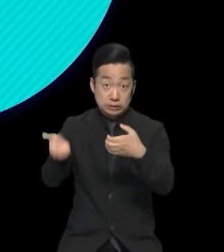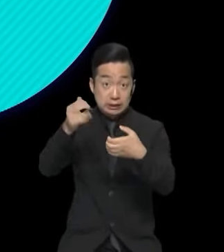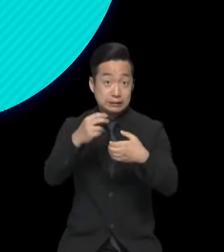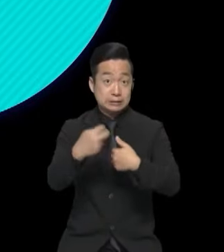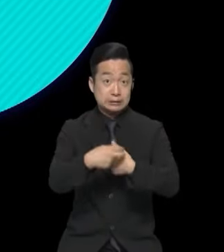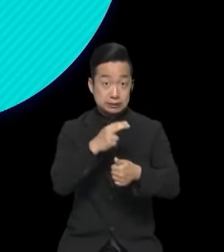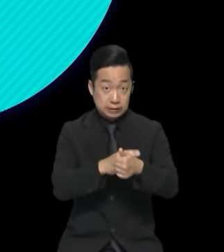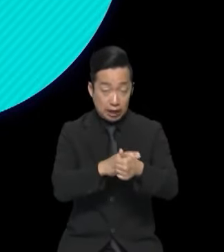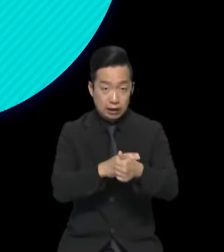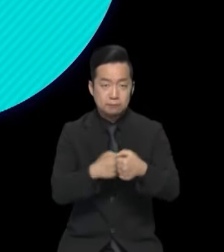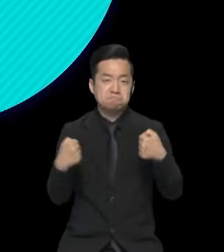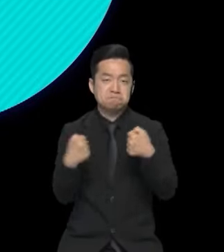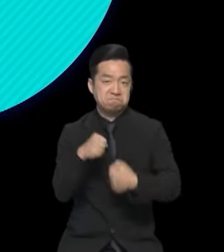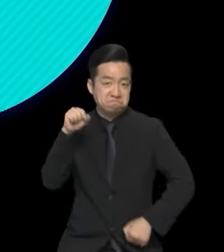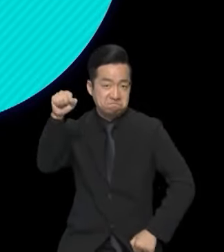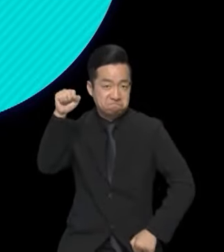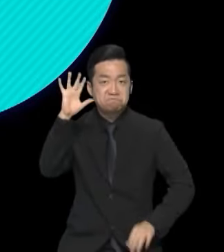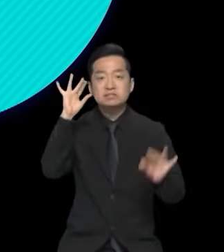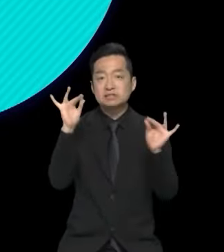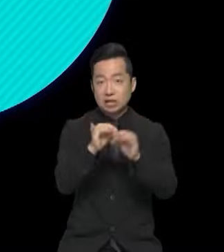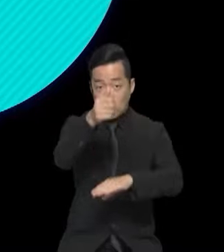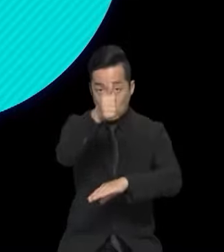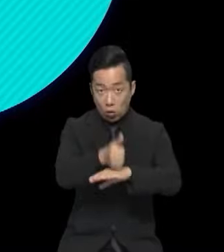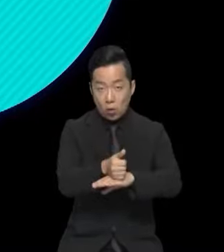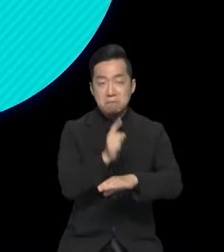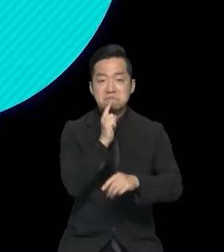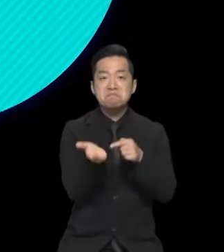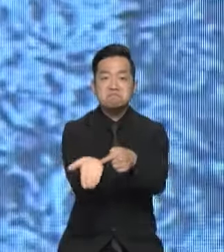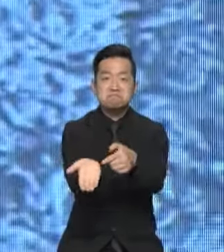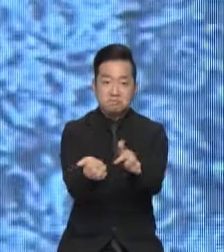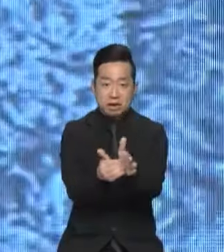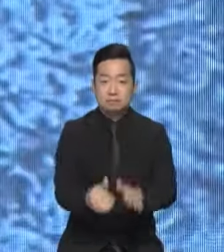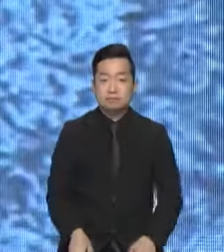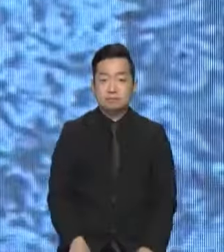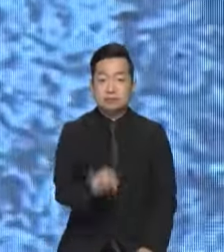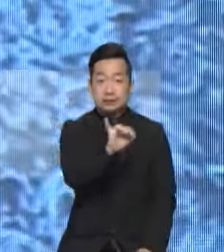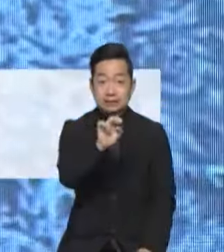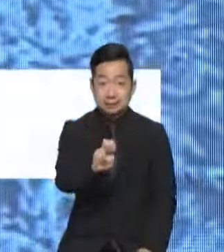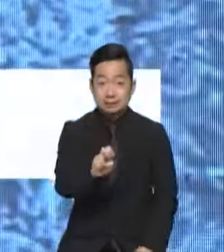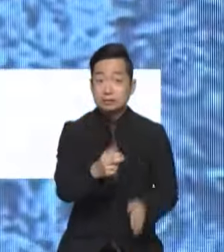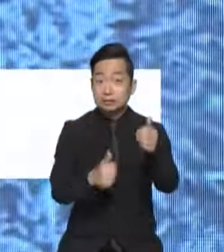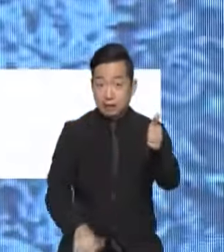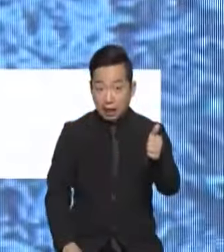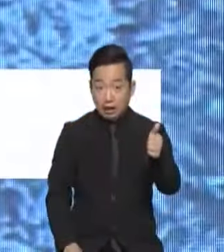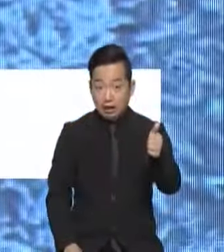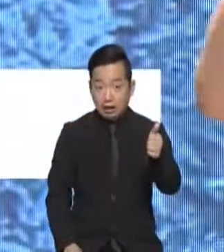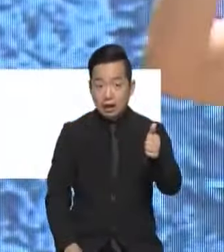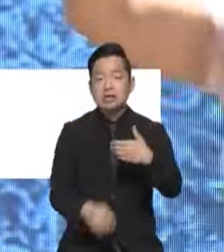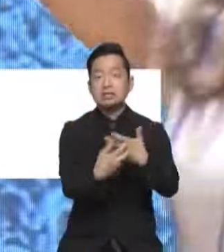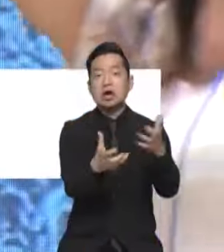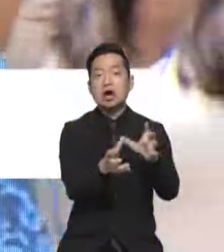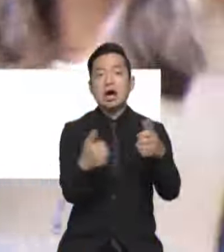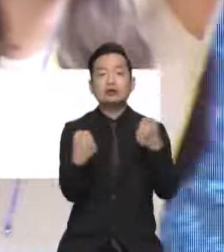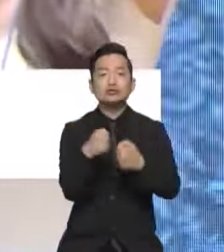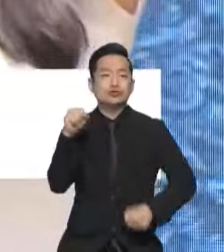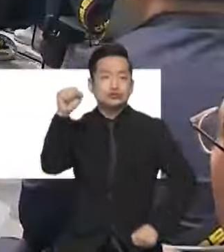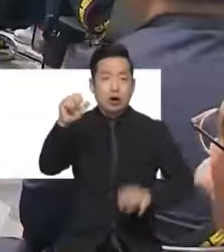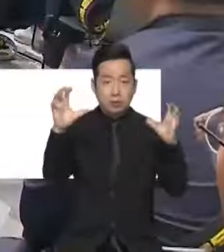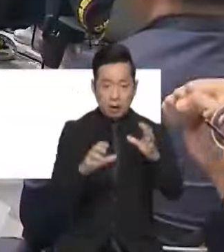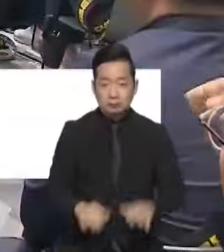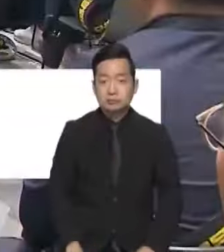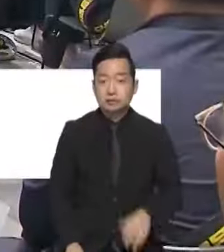의사들이 강경투쟁에 찬성했다는 투표 결과를 제시했습니다. 이면택 회장은 범의료계 투쟁투기를 구성해